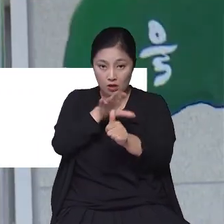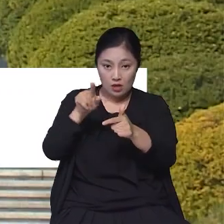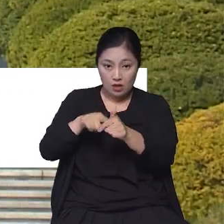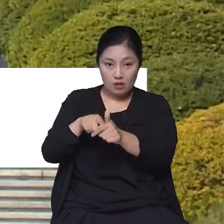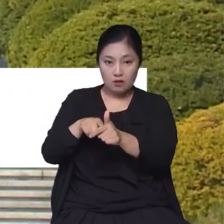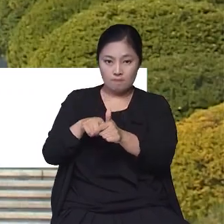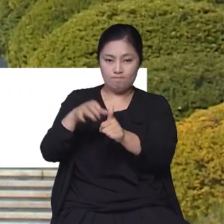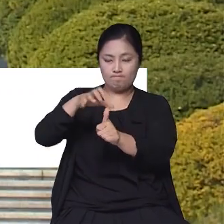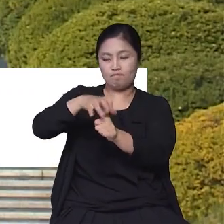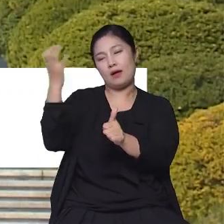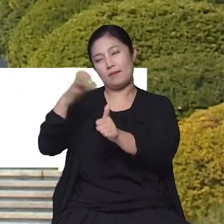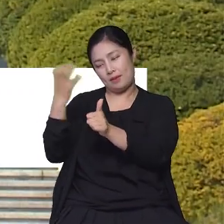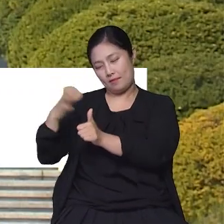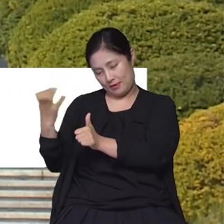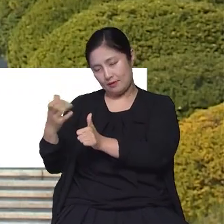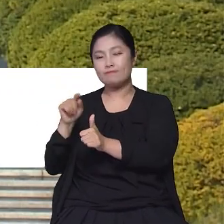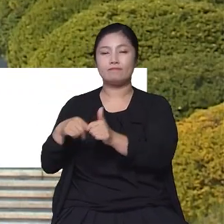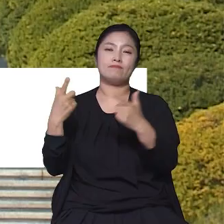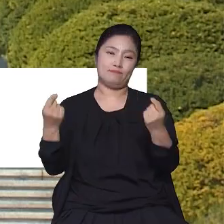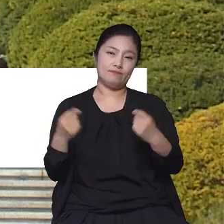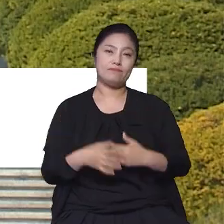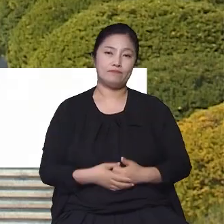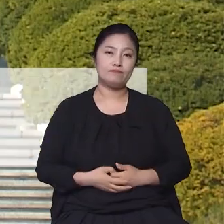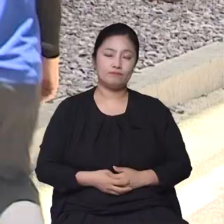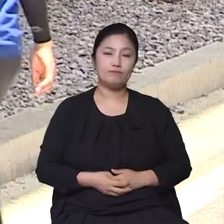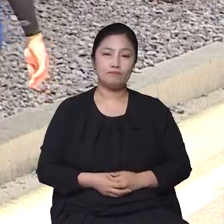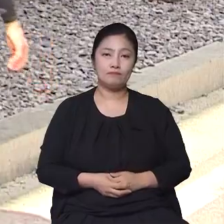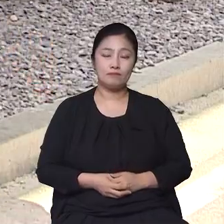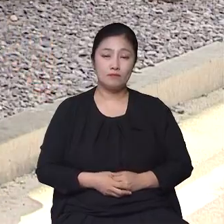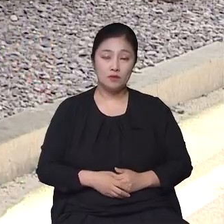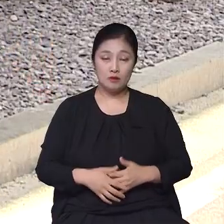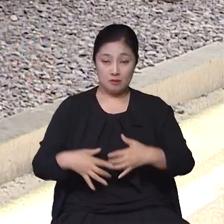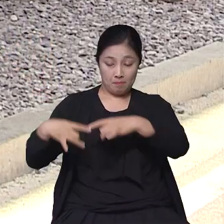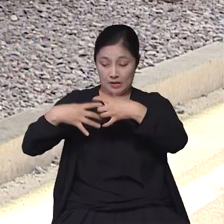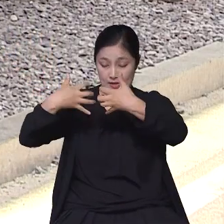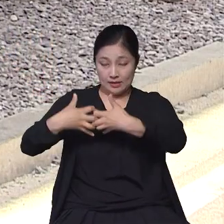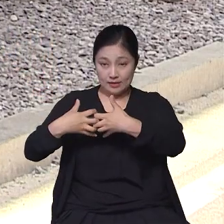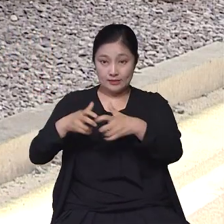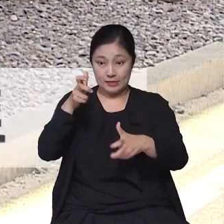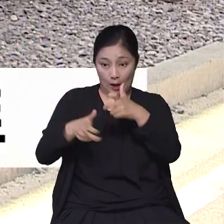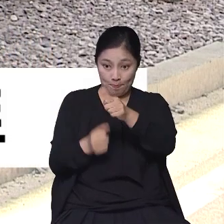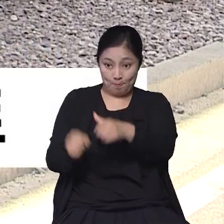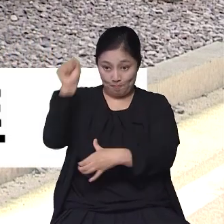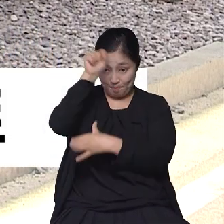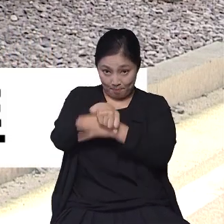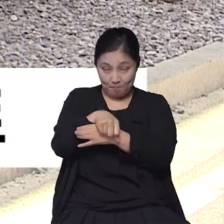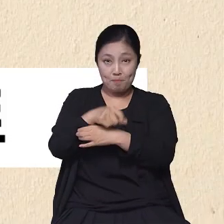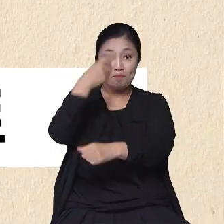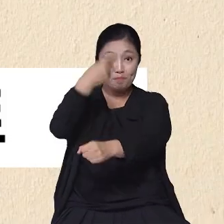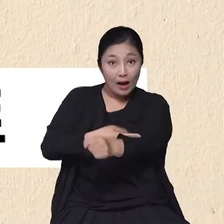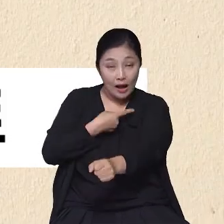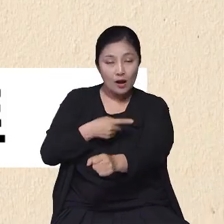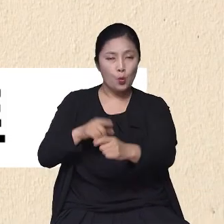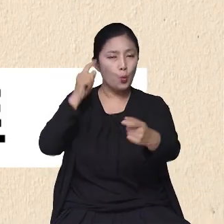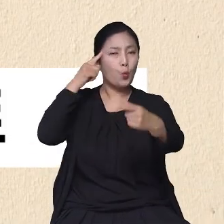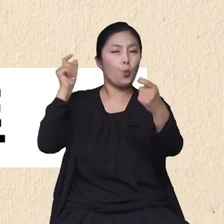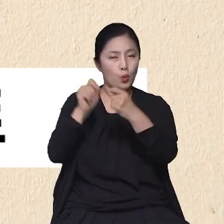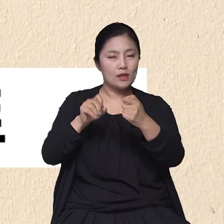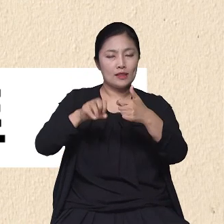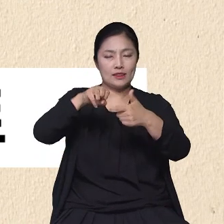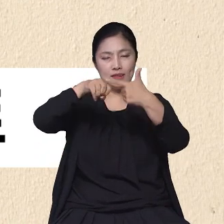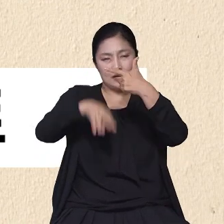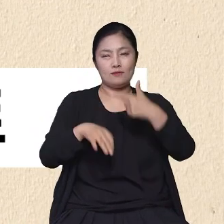이제 풀어졌다고 해석할 수 있을 것 같습니다. 발전소 사업 개시 신고가 받아들여짐에 따라 조만간